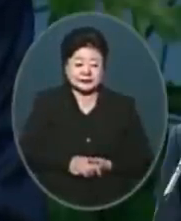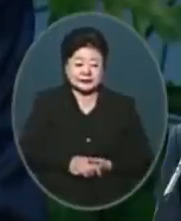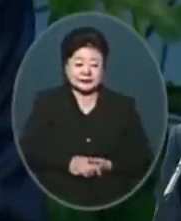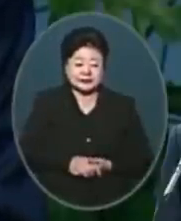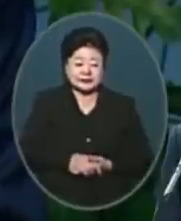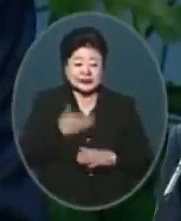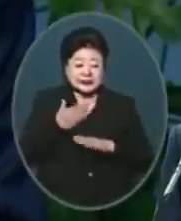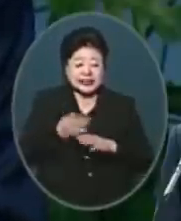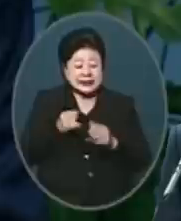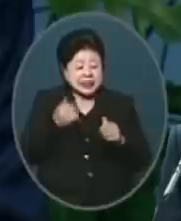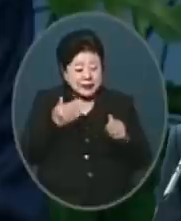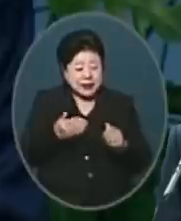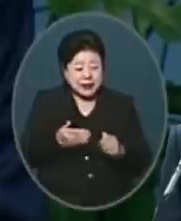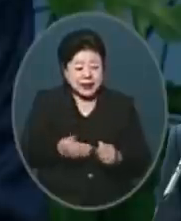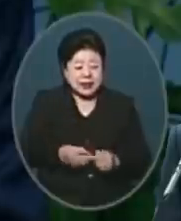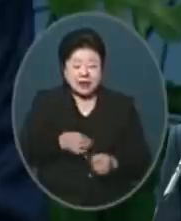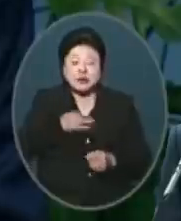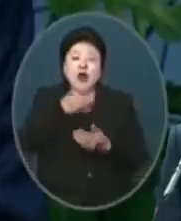남에게